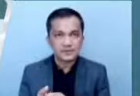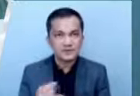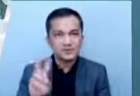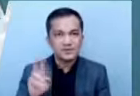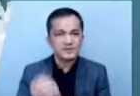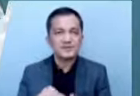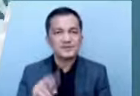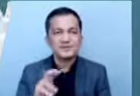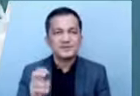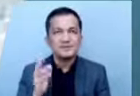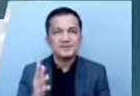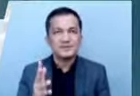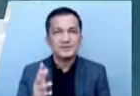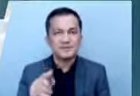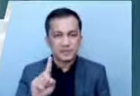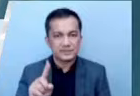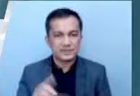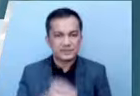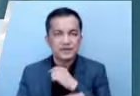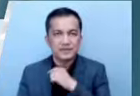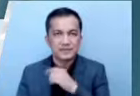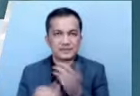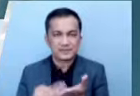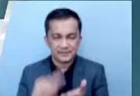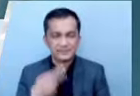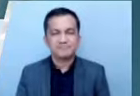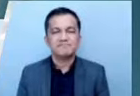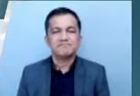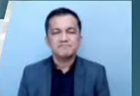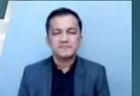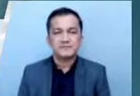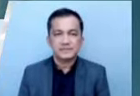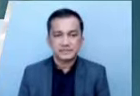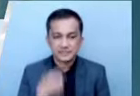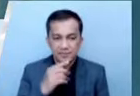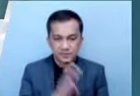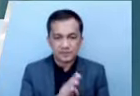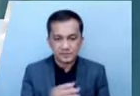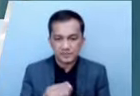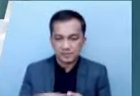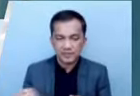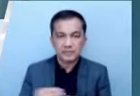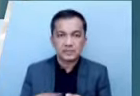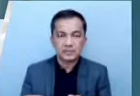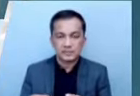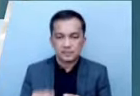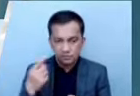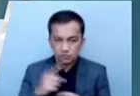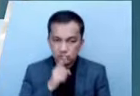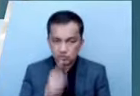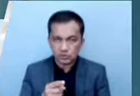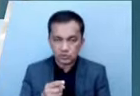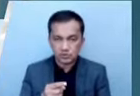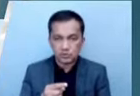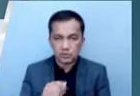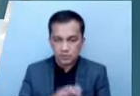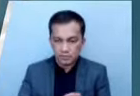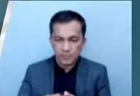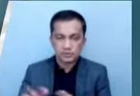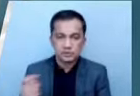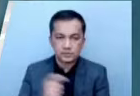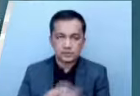2,250 per sacks of rice. Minimal. Sabi ng isang trader na nakabili, siniguro nilang maayos ang transaksyon. I